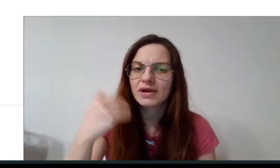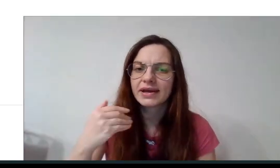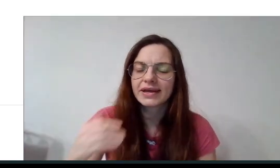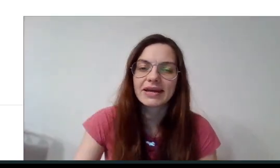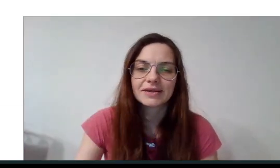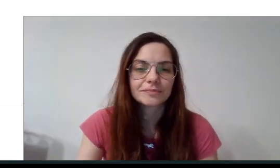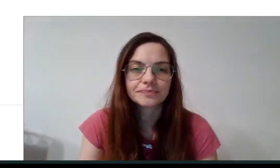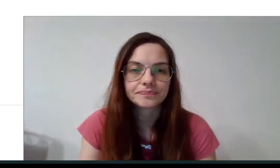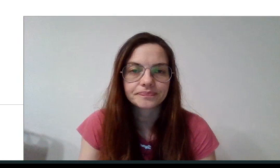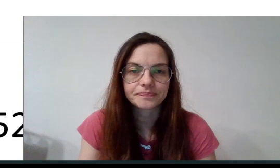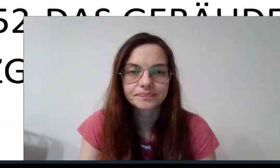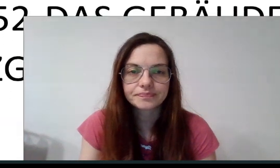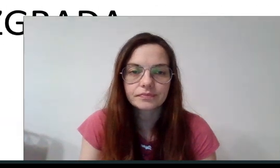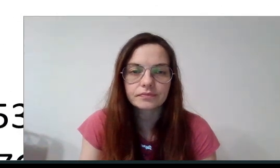herein.